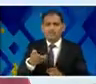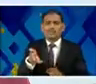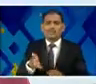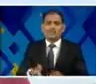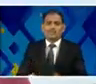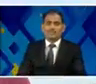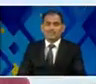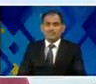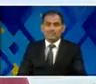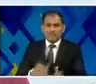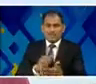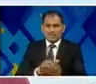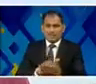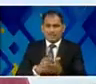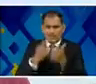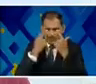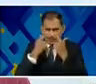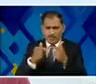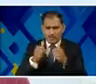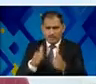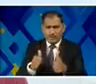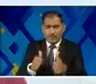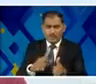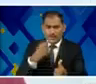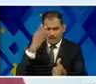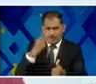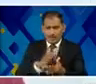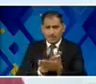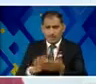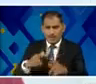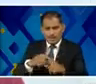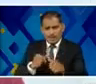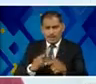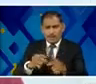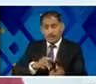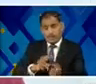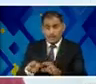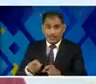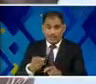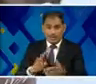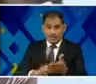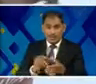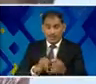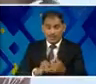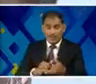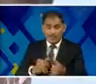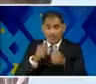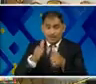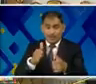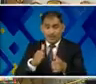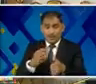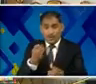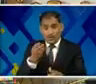വാങ്ങുന്നത്. സബ്ലിമേഷൻ പ്രിന്റിംഗിൽ ടെക്നോളജിയിൽ നമ്മൾ പ്രിന്റ് അടിച്ചിട്ട് അതിനെ ഹീറ്റ് ചെയ്തെടുത്ത് ട്രാൻസ്ഫർ ചെയ്യുവാണ് ഈ മാസ്കിലേക്ക്. സംഗതി